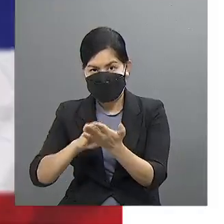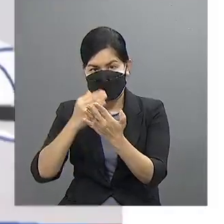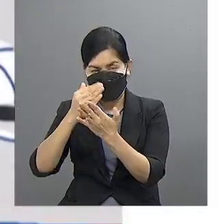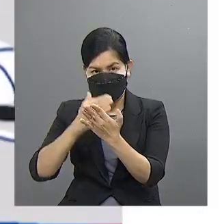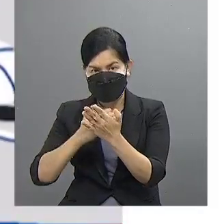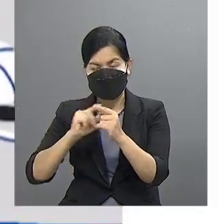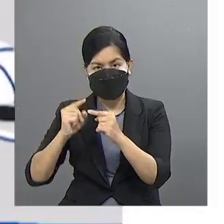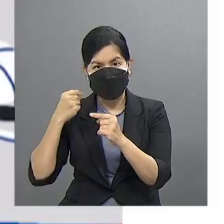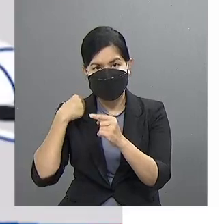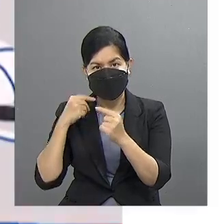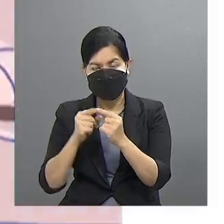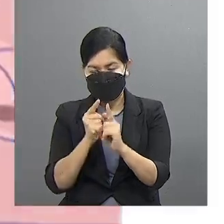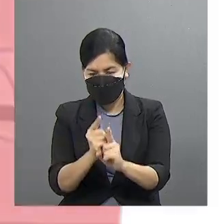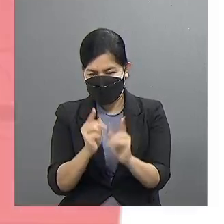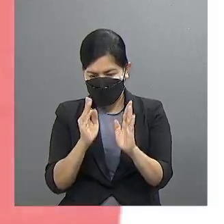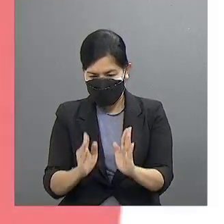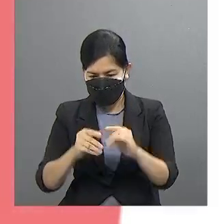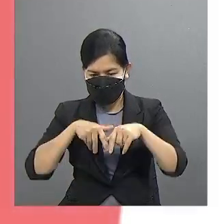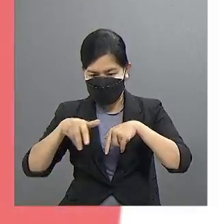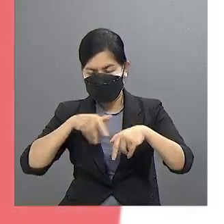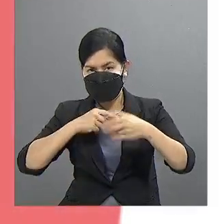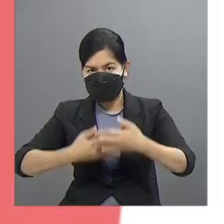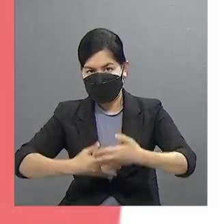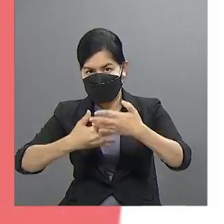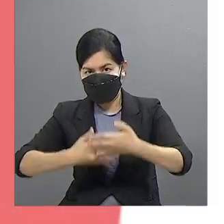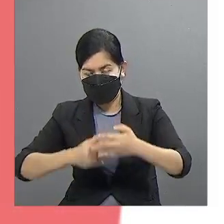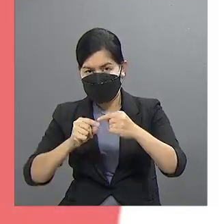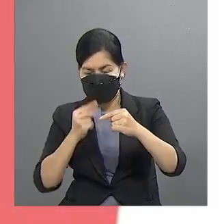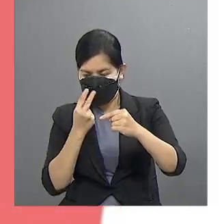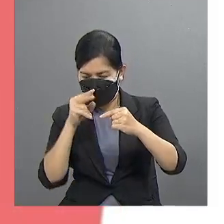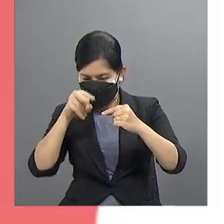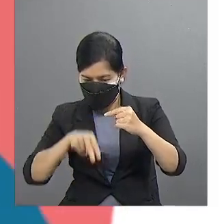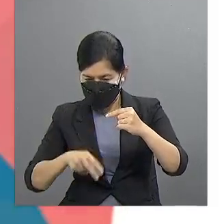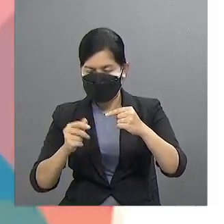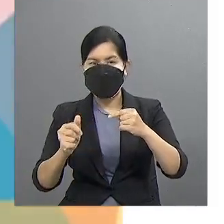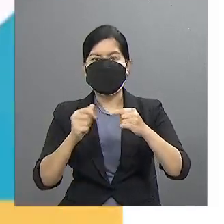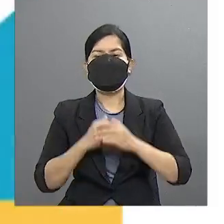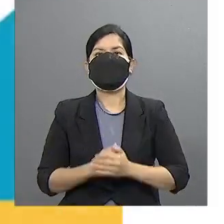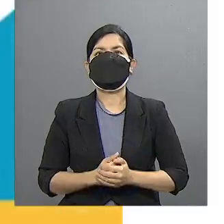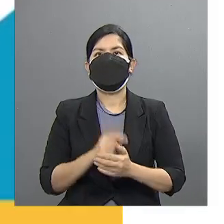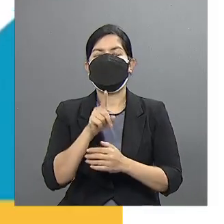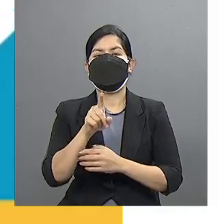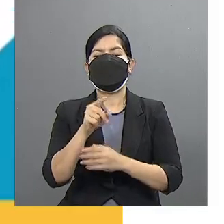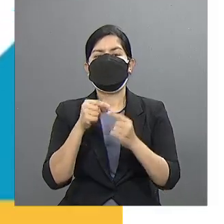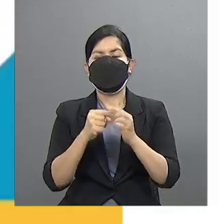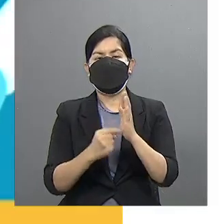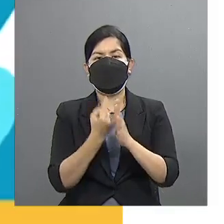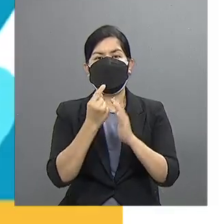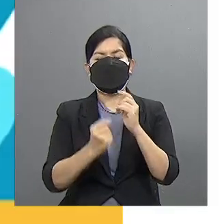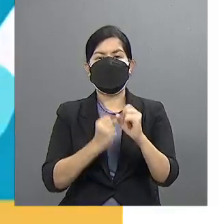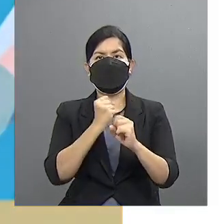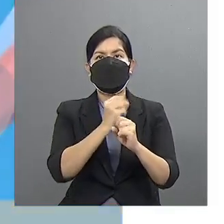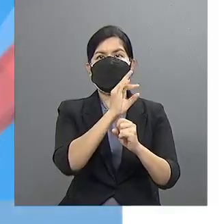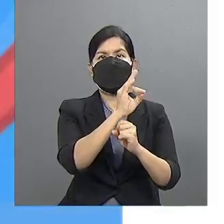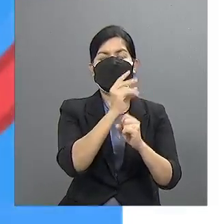เรียนรู้พฤติกรรมต่างๆได้ดีกว่านะครับผม ค่ะแต่ว่านั่นแน่นอนว่าการเริ่มทำเมื่อสักประมาณ 7-8 ปีที่แล้วเราต้องยอมรับนะ